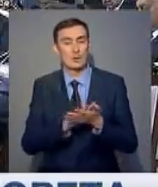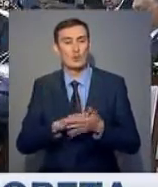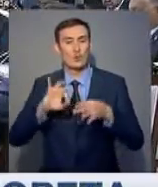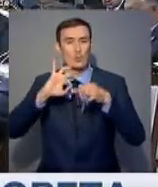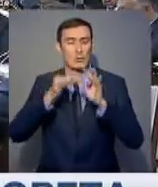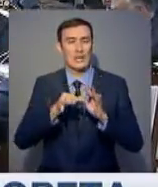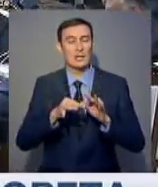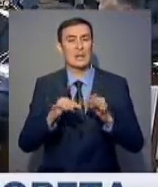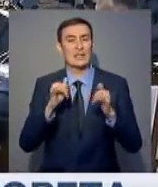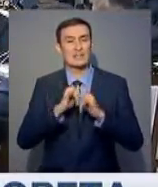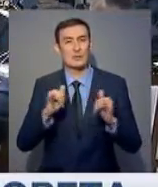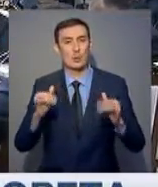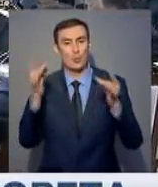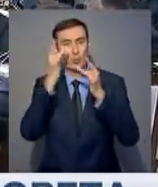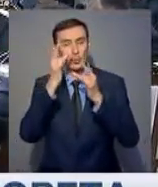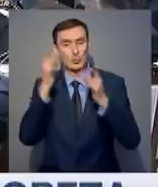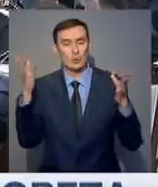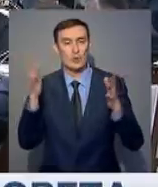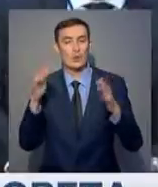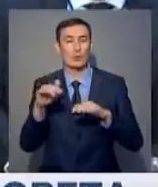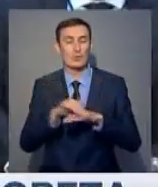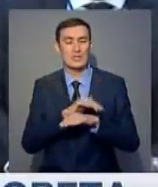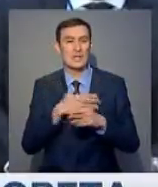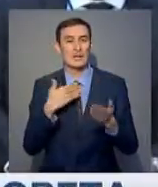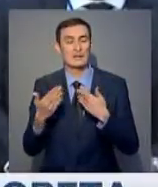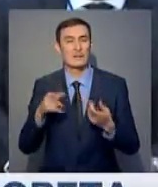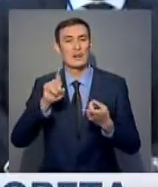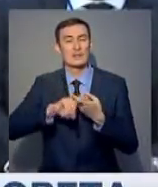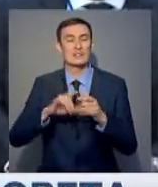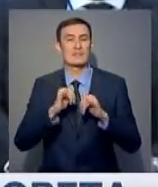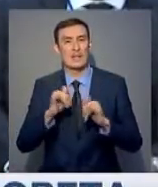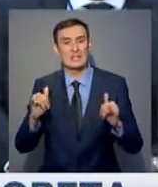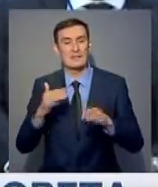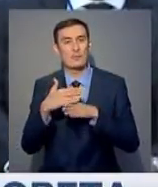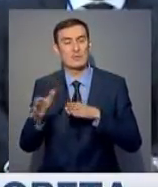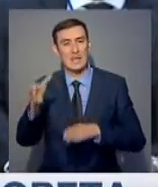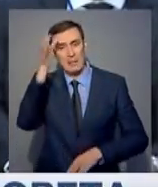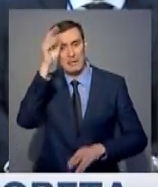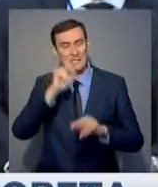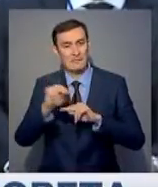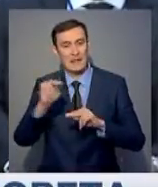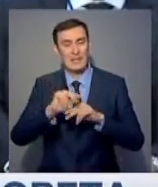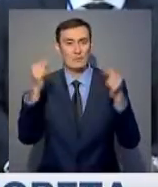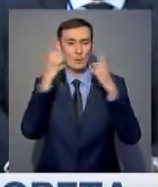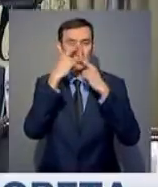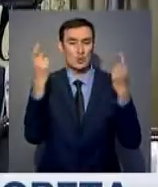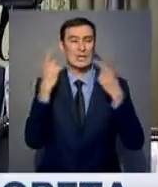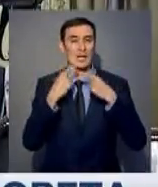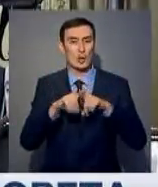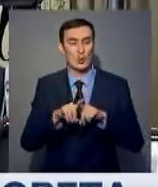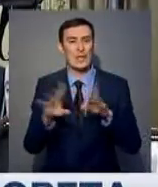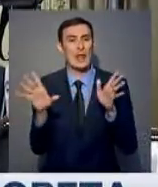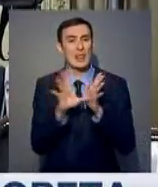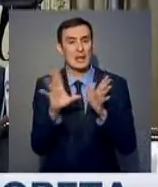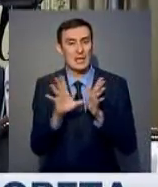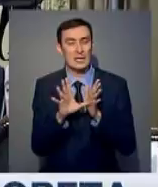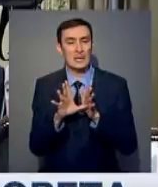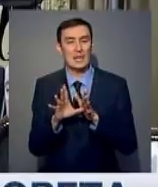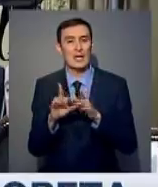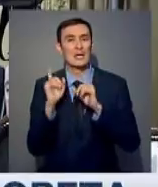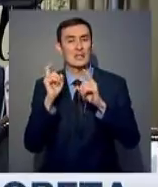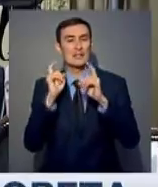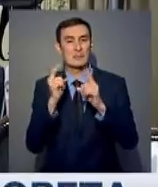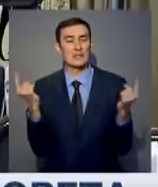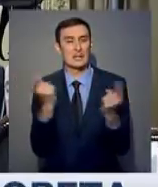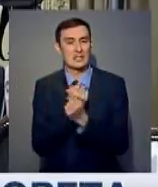углубление культурно гуманитарных связей расширения сотрудничества в области образования информационных технологий энергетики транспорт на